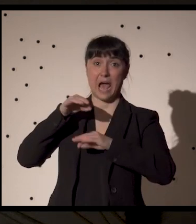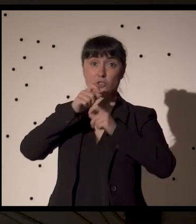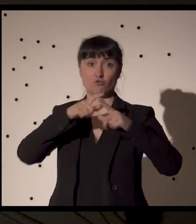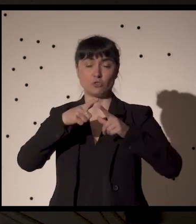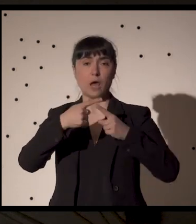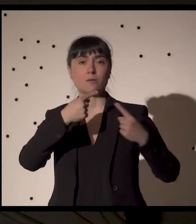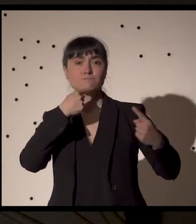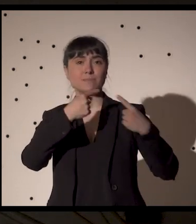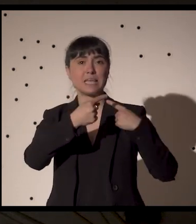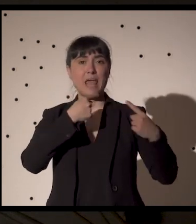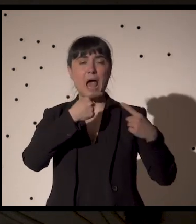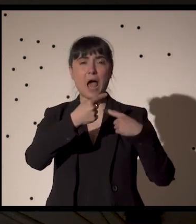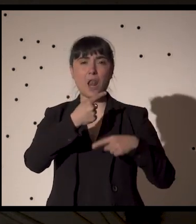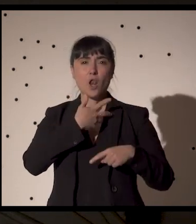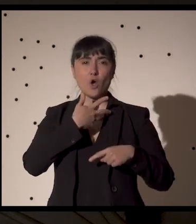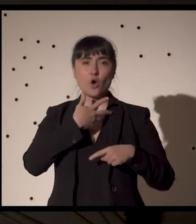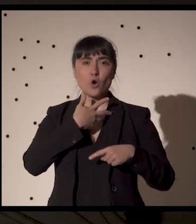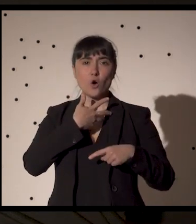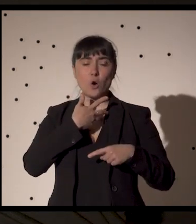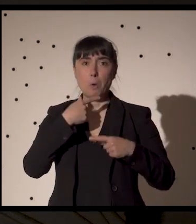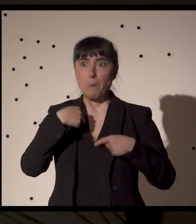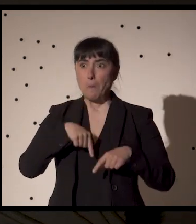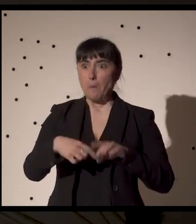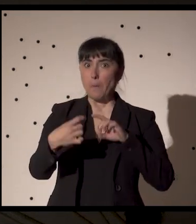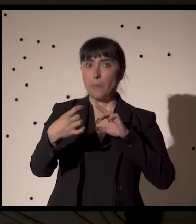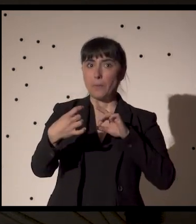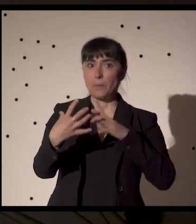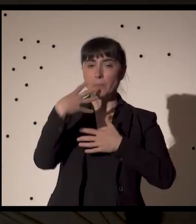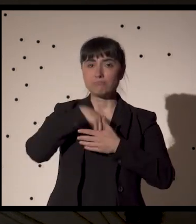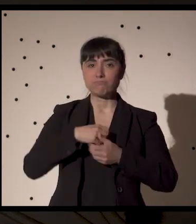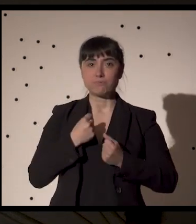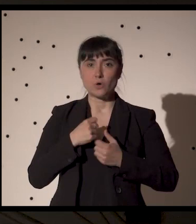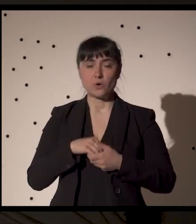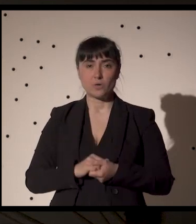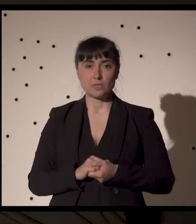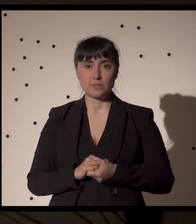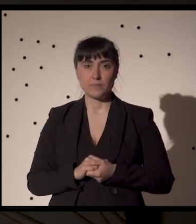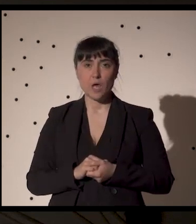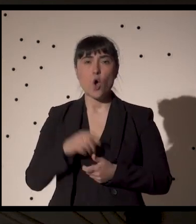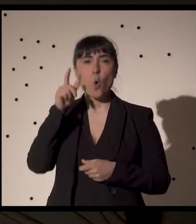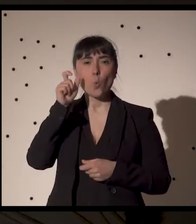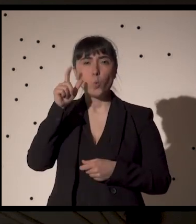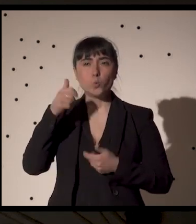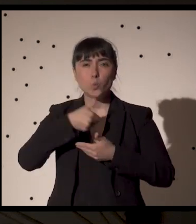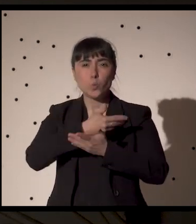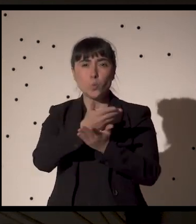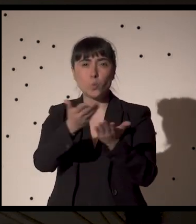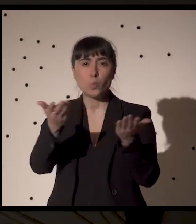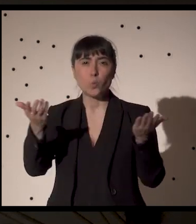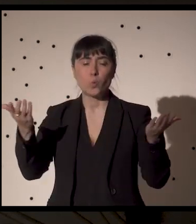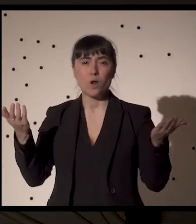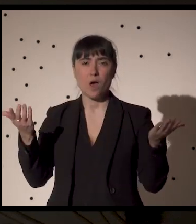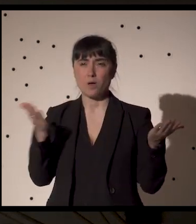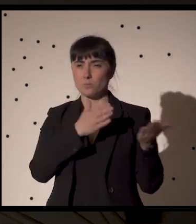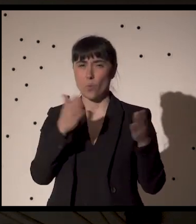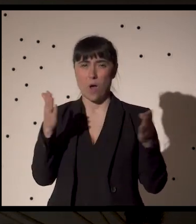il mio modo di pensare credo e dico sempre che la cultura per essere apprezzata anche da non adatti ai